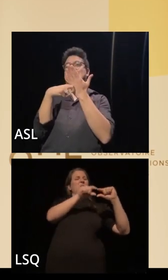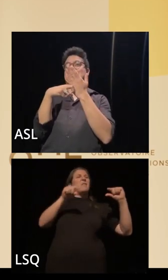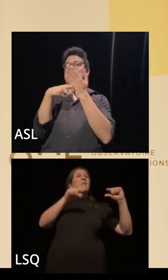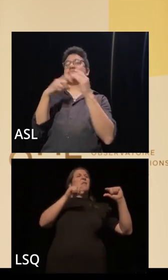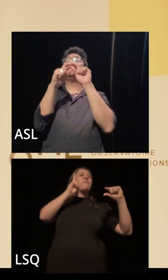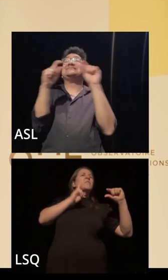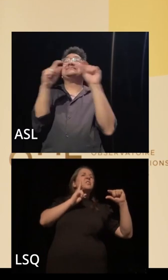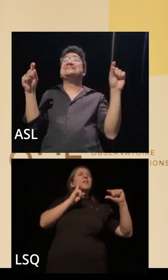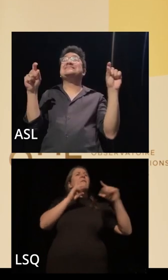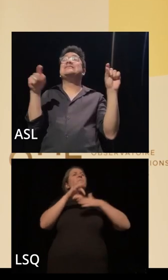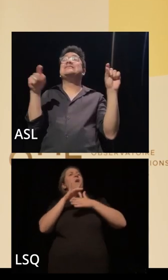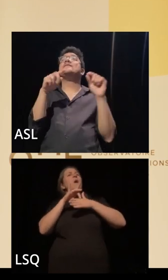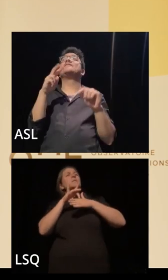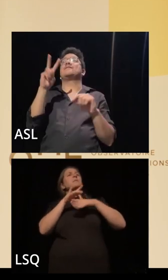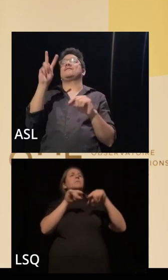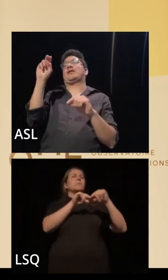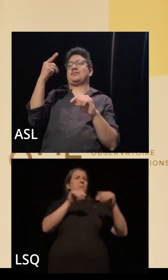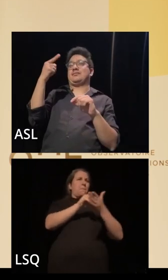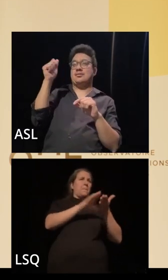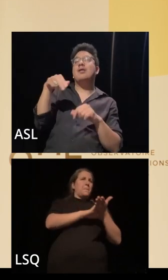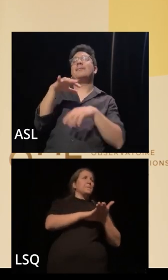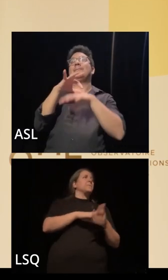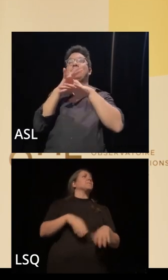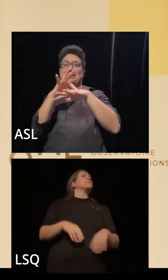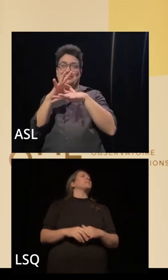ou viande. Et